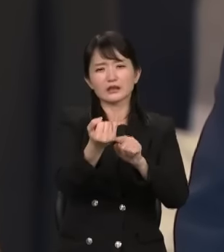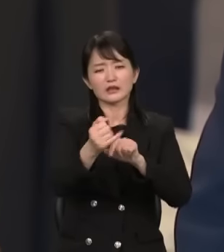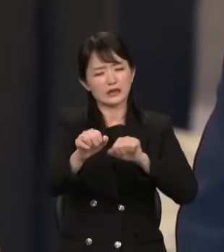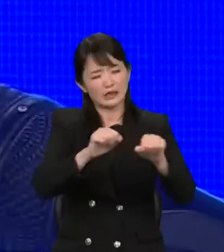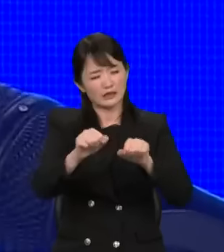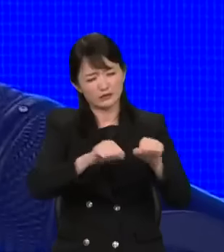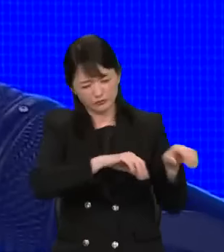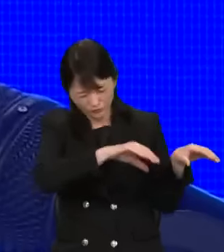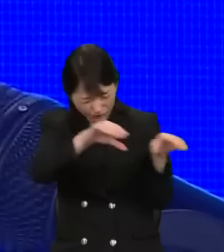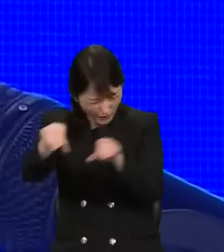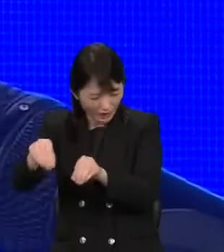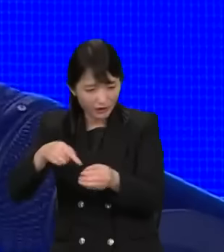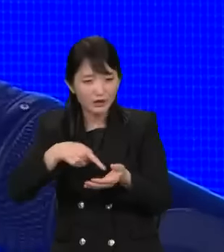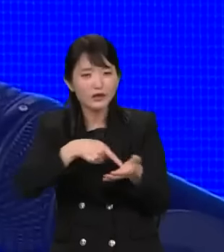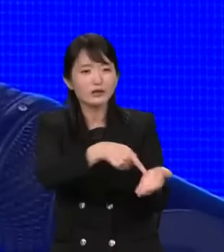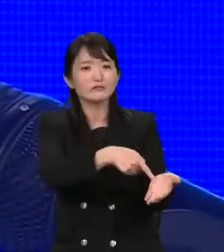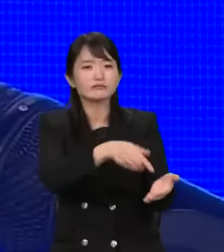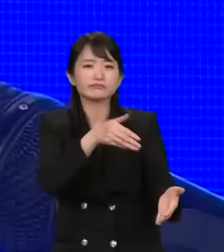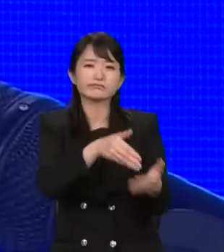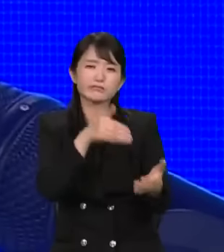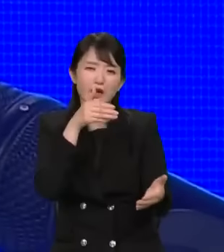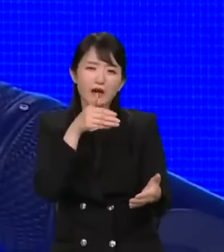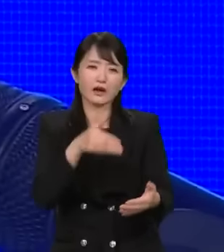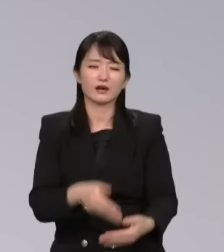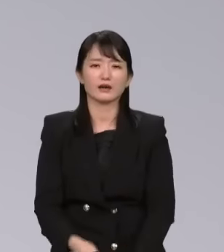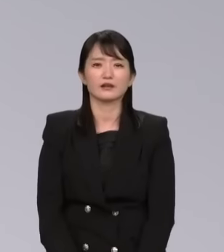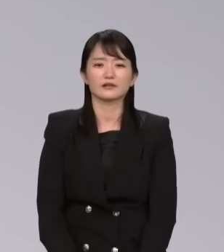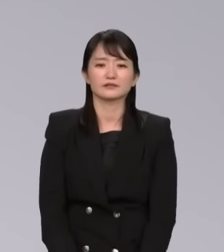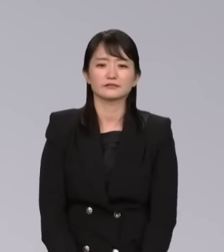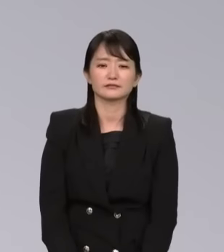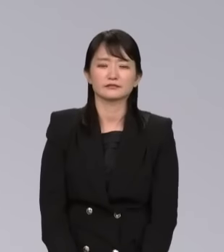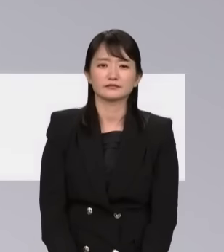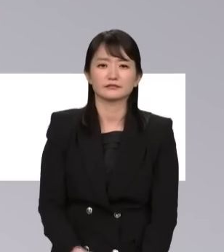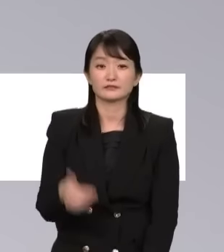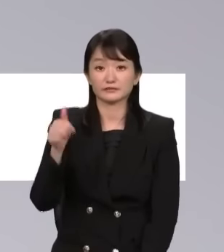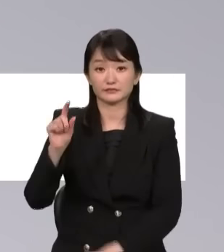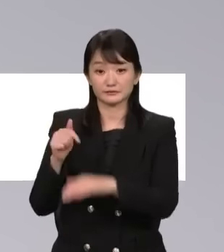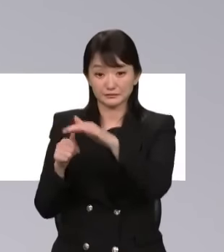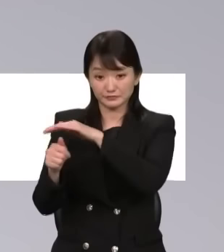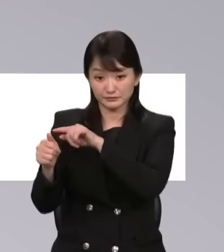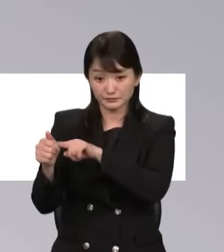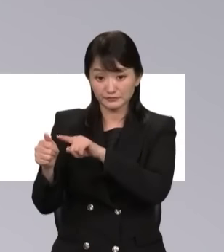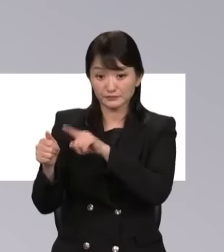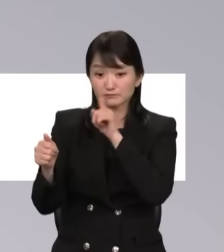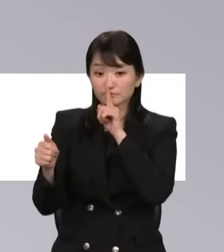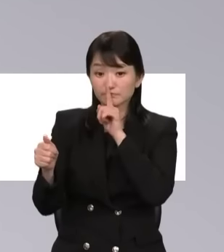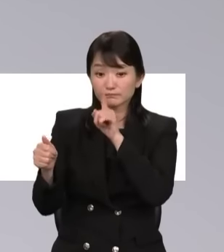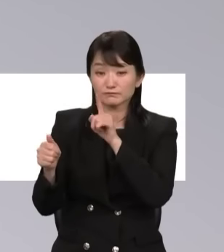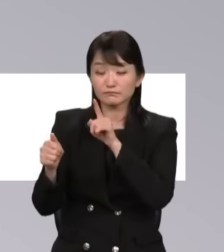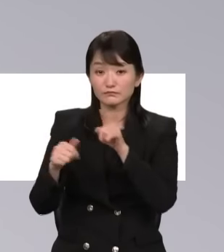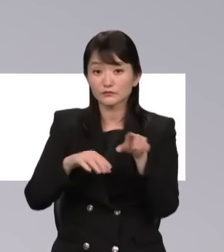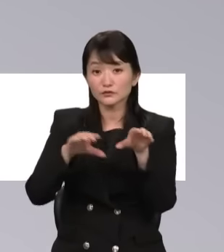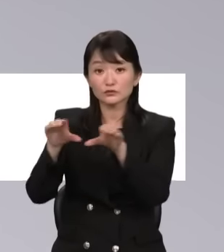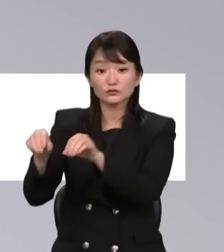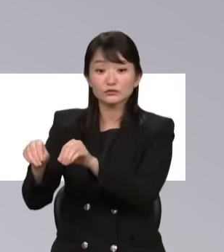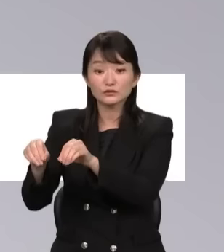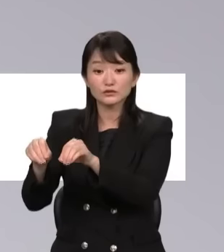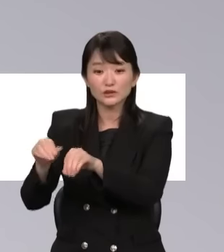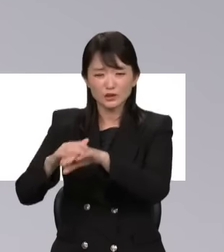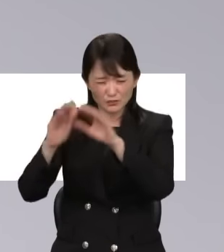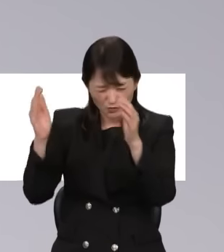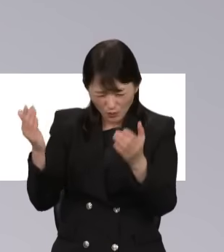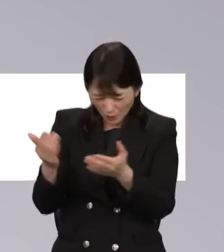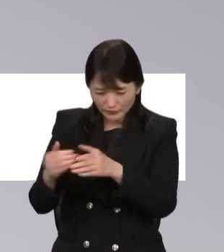중단을 주장해왔는데 이를 받아들이지 않은 셈입니다. 한동훈 대표가 말하는 중단은 전면적인